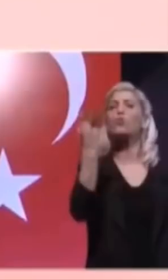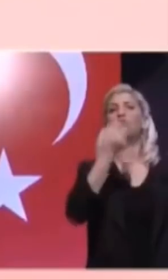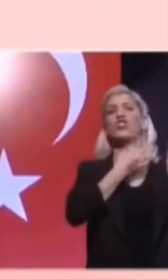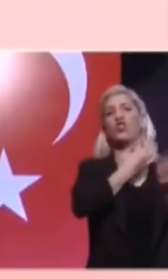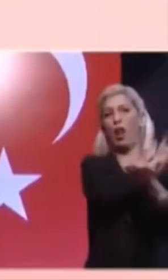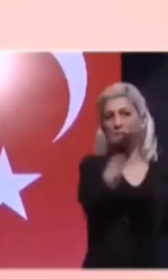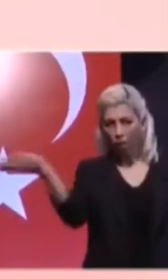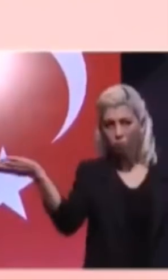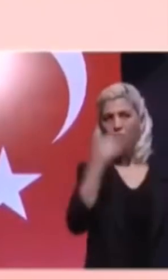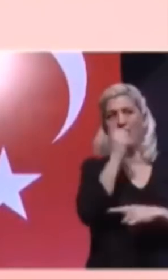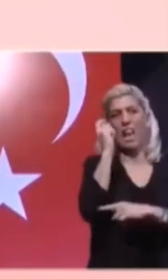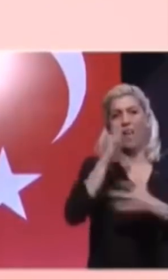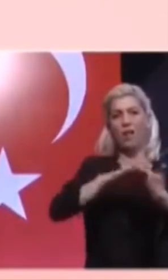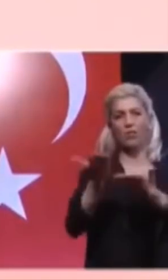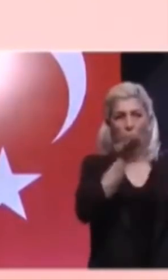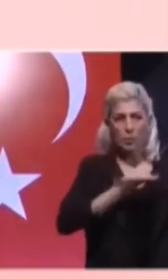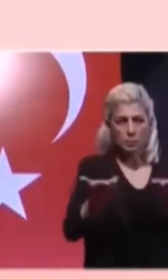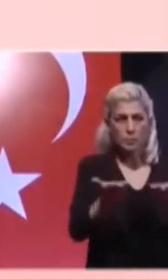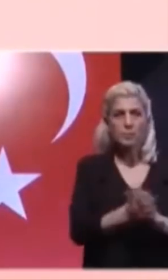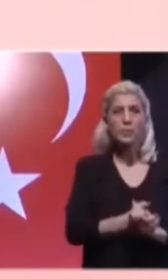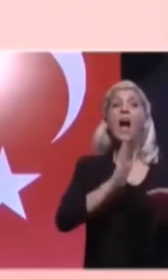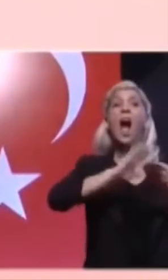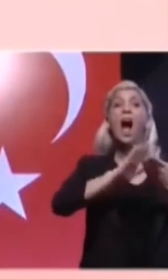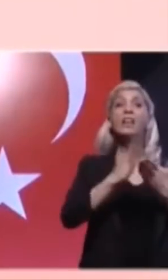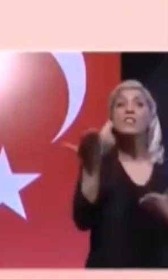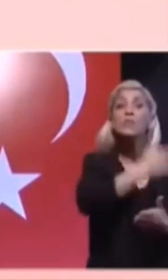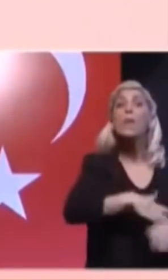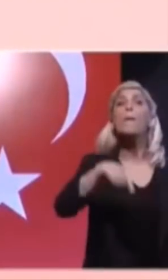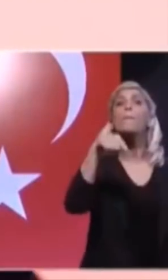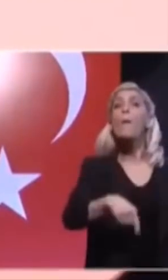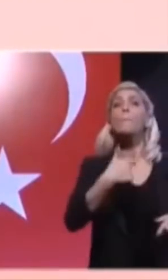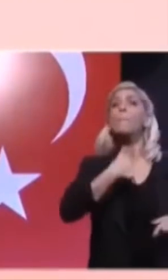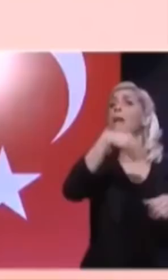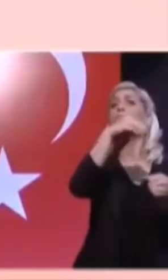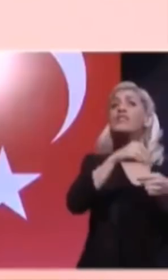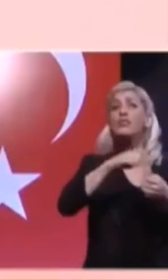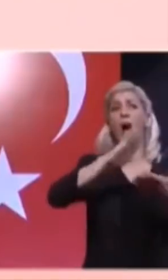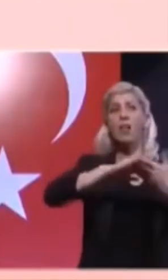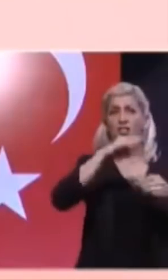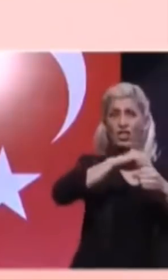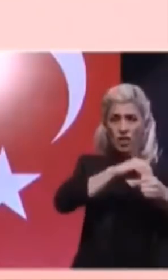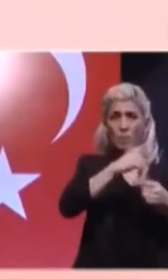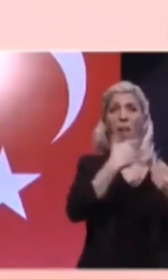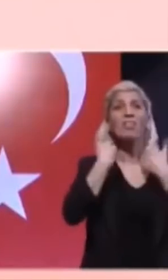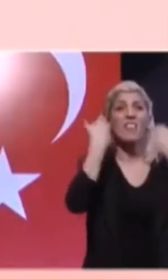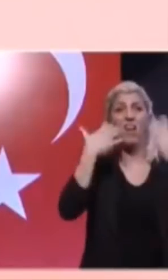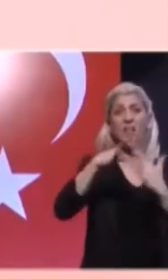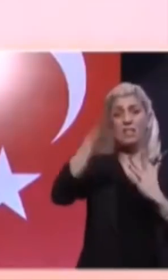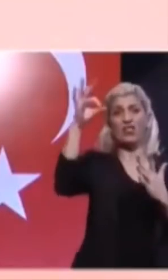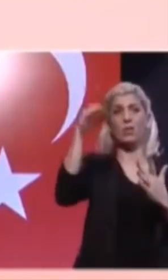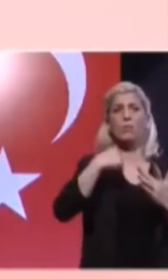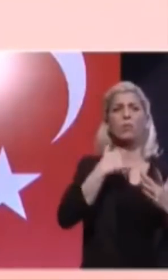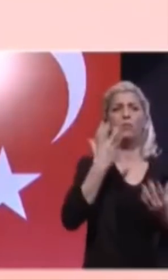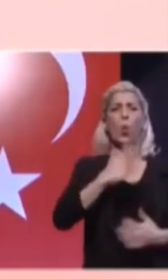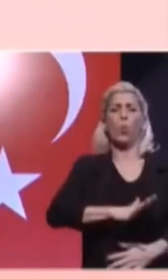Halk Partisi Türkiye'nin en büyük partisidir. Bu cumhuriyeti kuran partidir. Demokrasiyi getiren